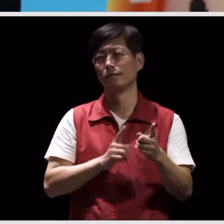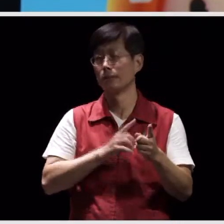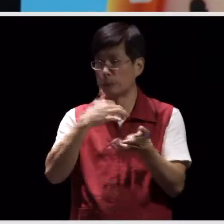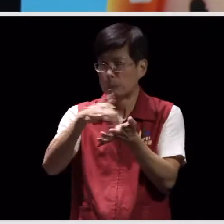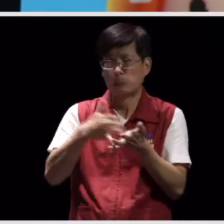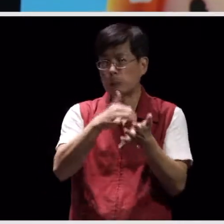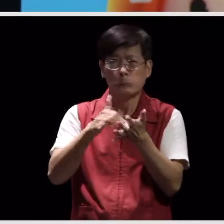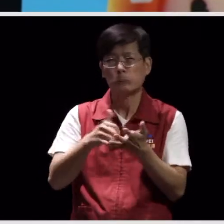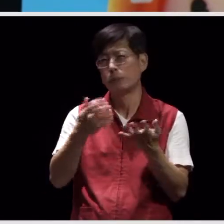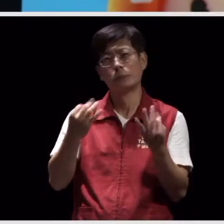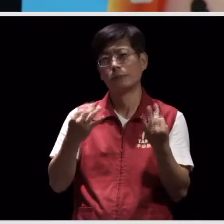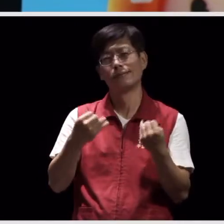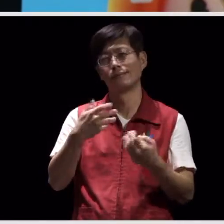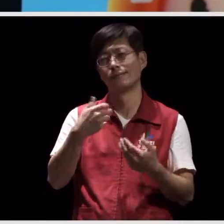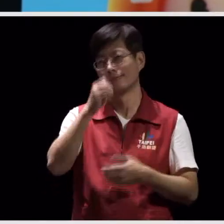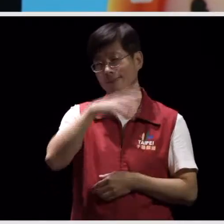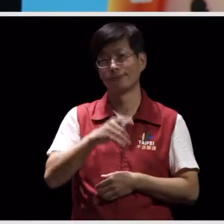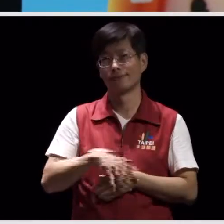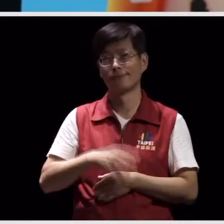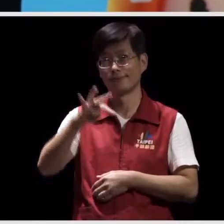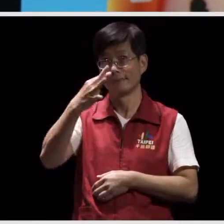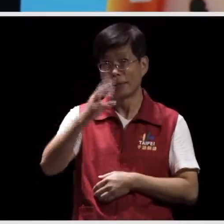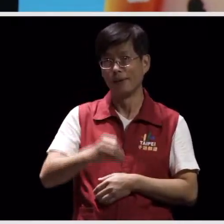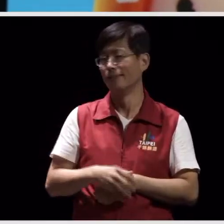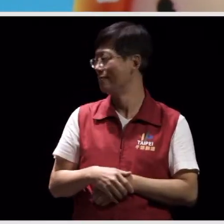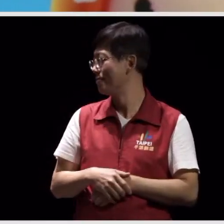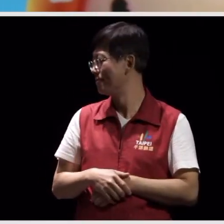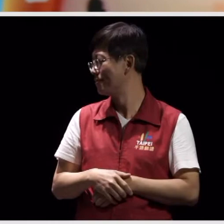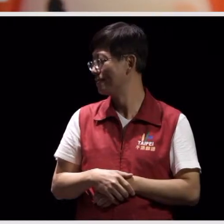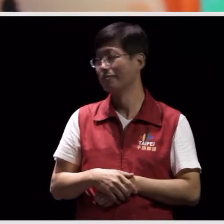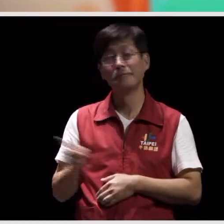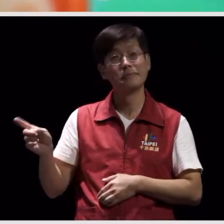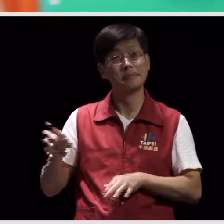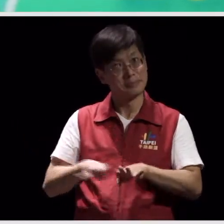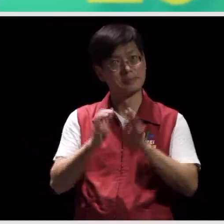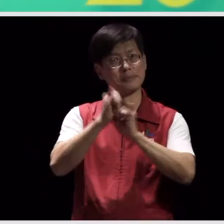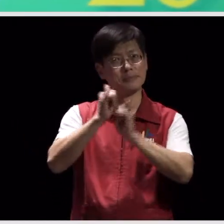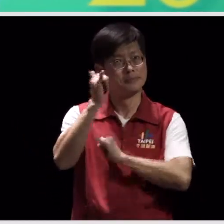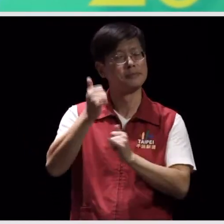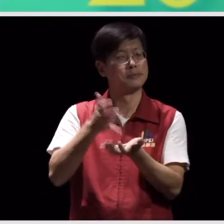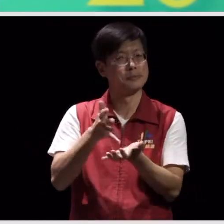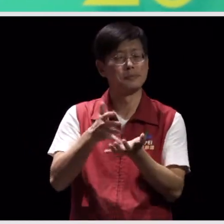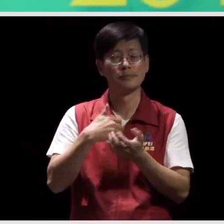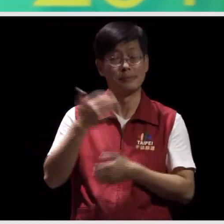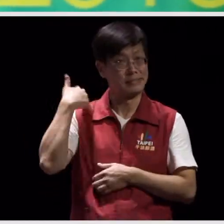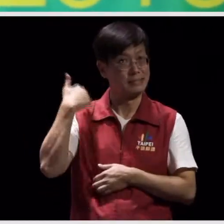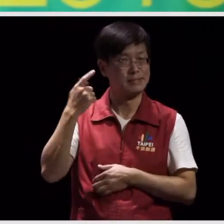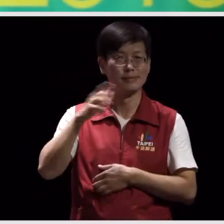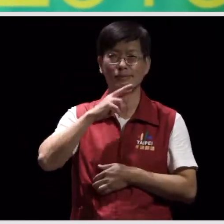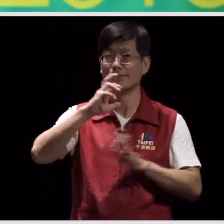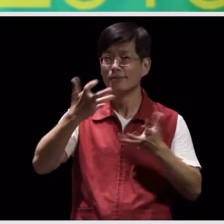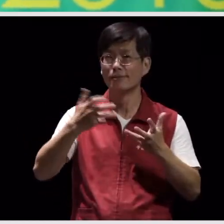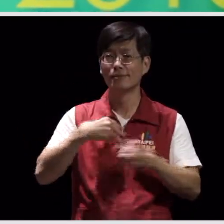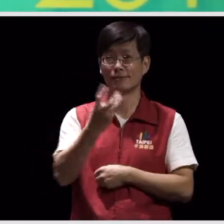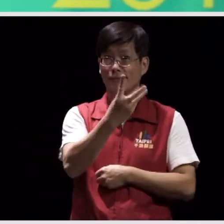算有几个零这样，400万，然后要开始讲故事了哦。有一天在英国的村庄，这